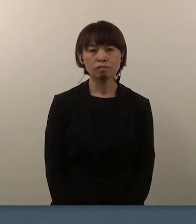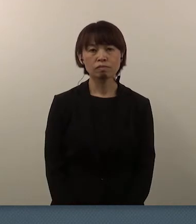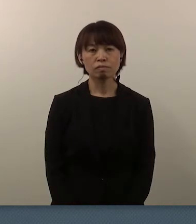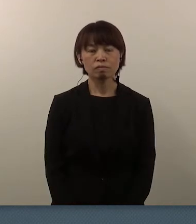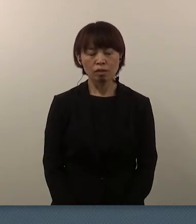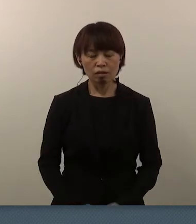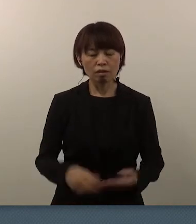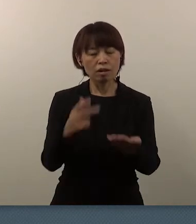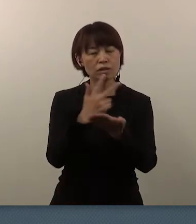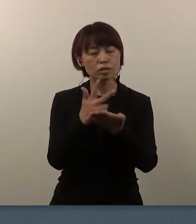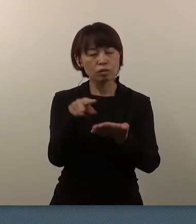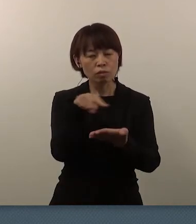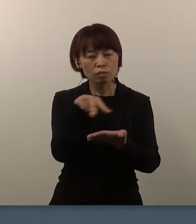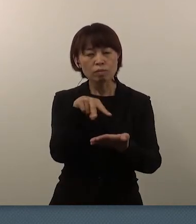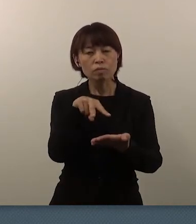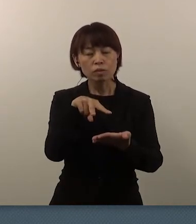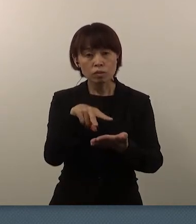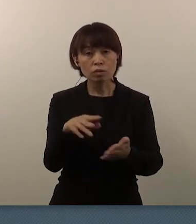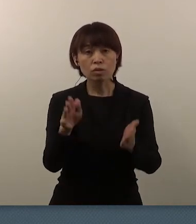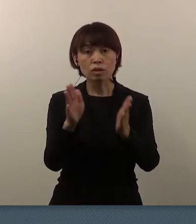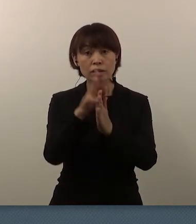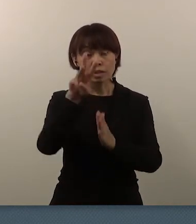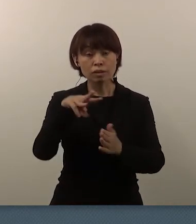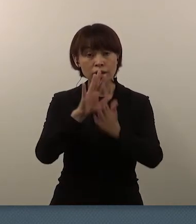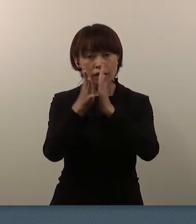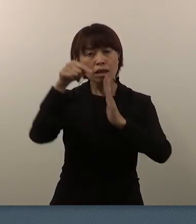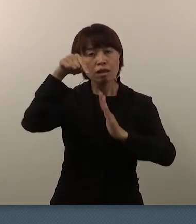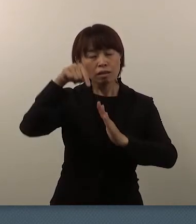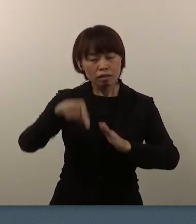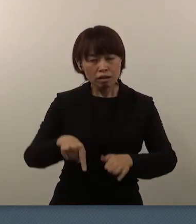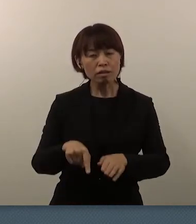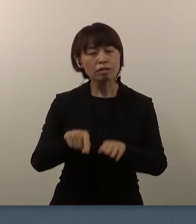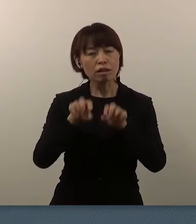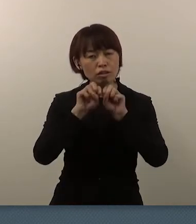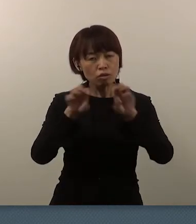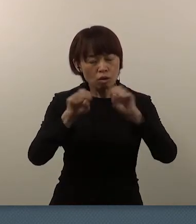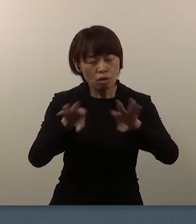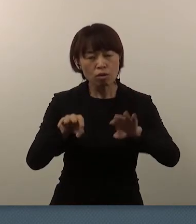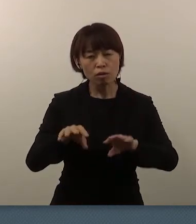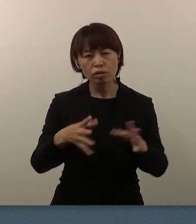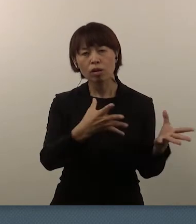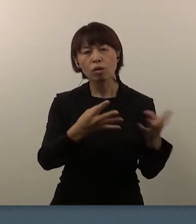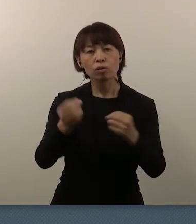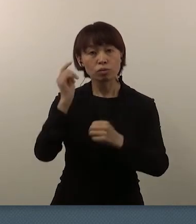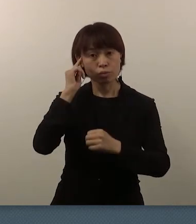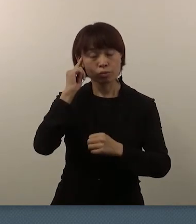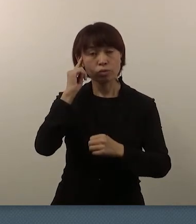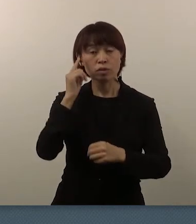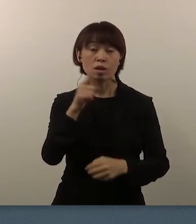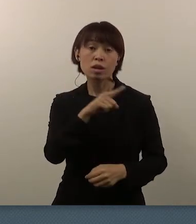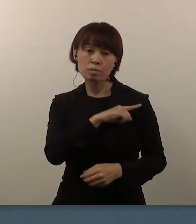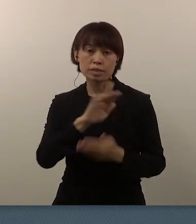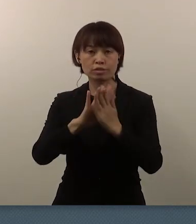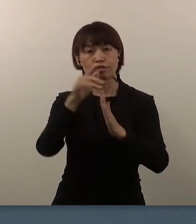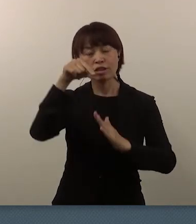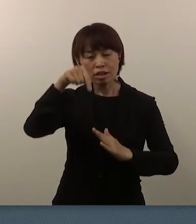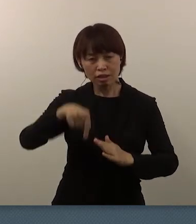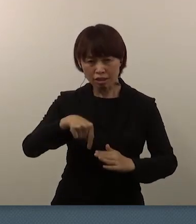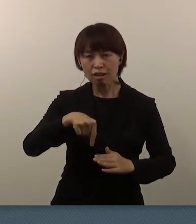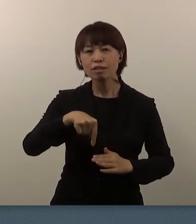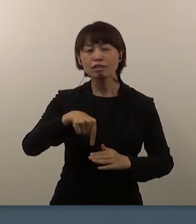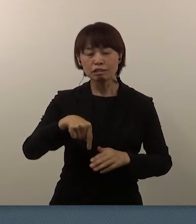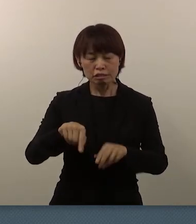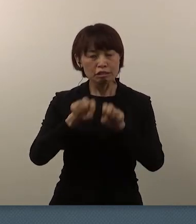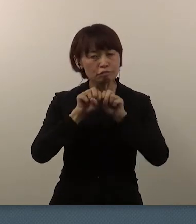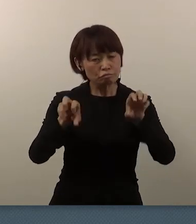この拝見すると神奈川県内で候補することがほとんどだと思うんですけれども、まずはまあ県内でその全国にアピールするよりもまずは県